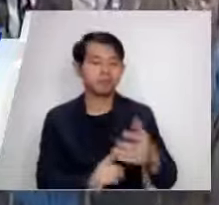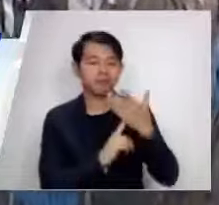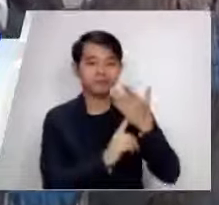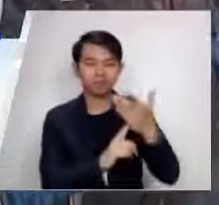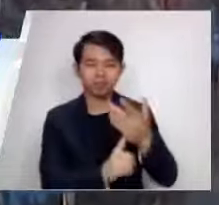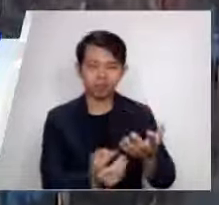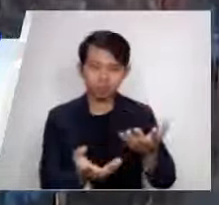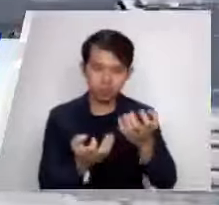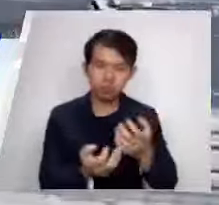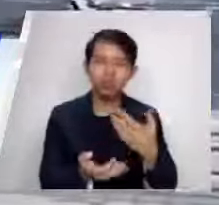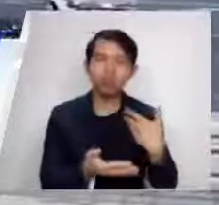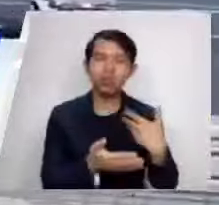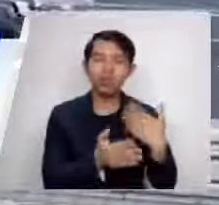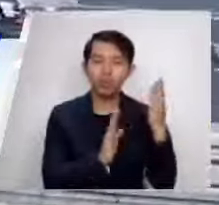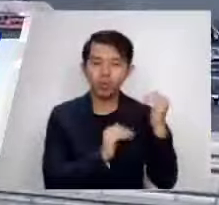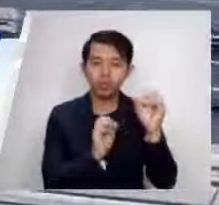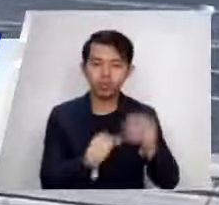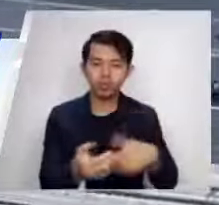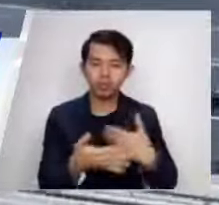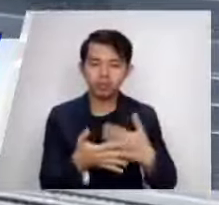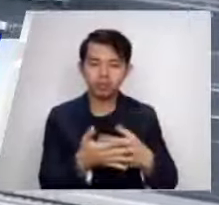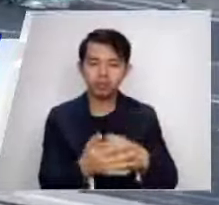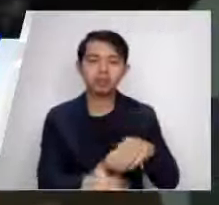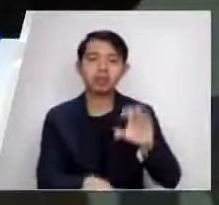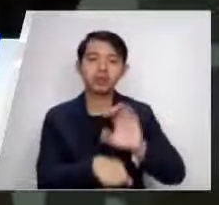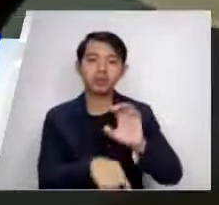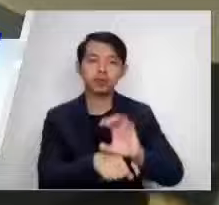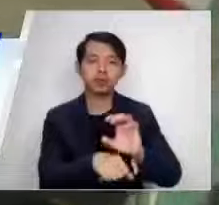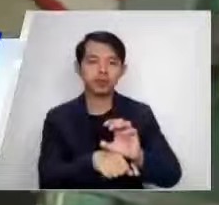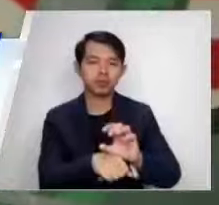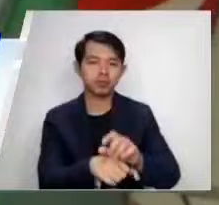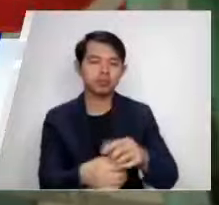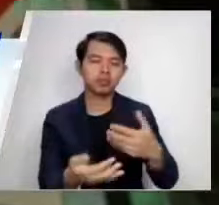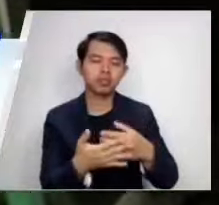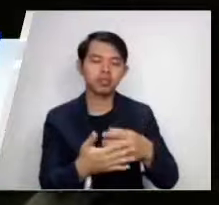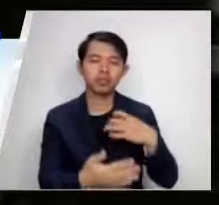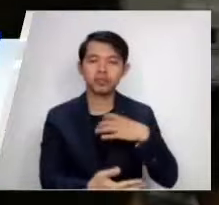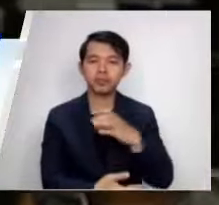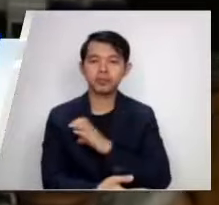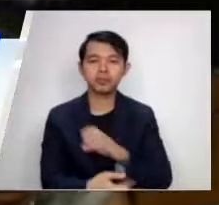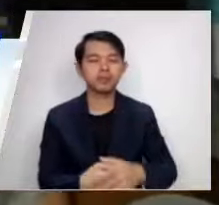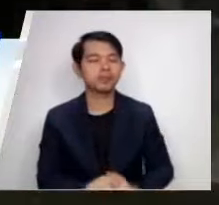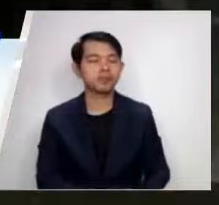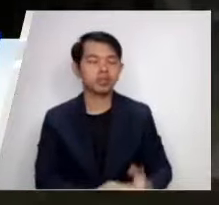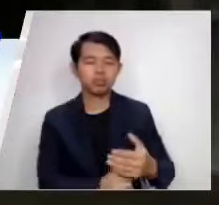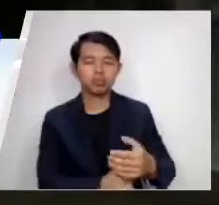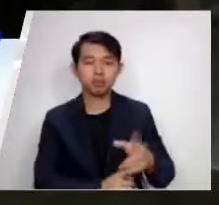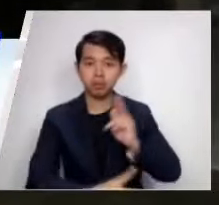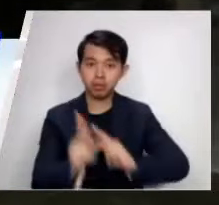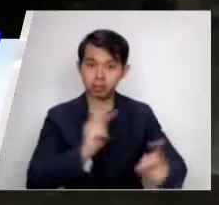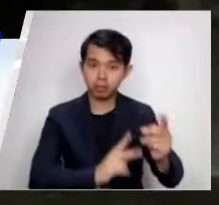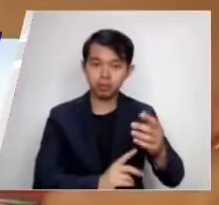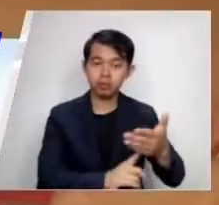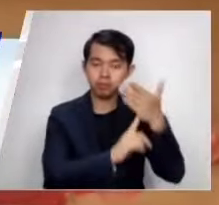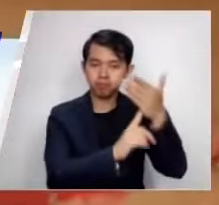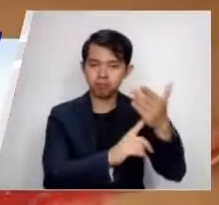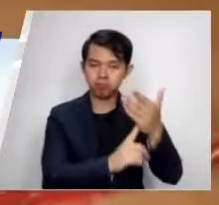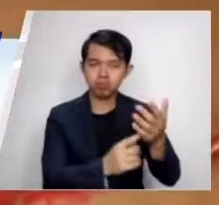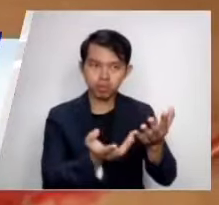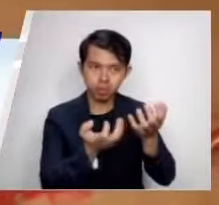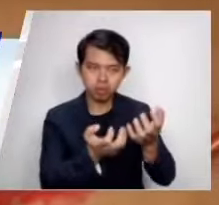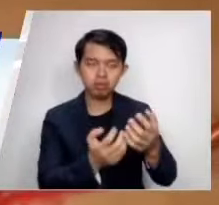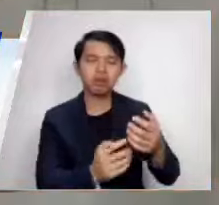St. Peter Parish Shrine, 2 kilometro lang mula sa Kongreso. Bit-bit ng mga militante ang kanilang mga effigy na balak nilang sunugin sa araw ng SONA